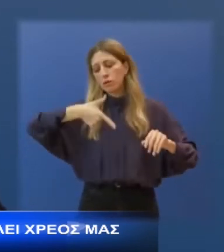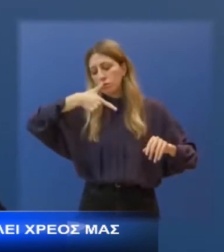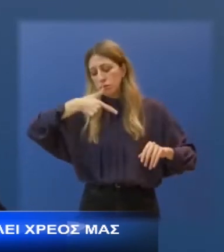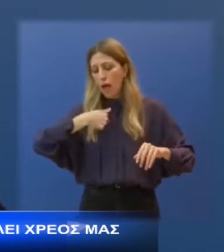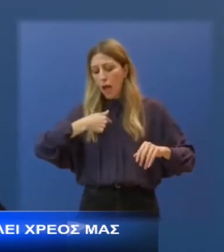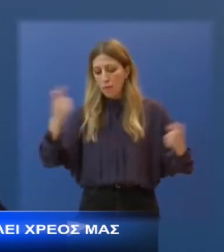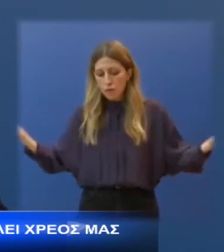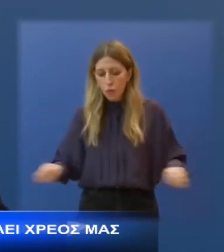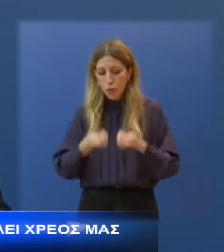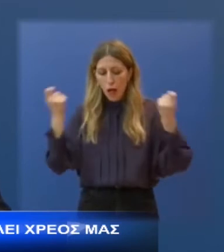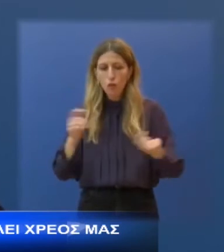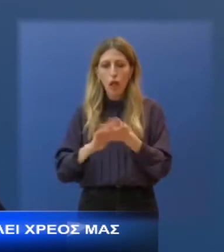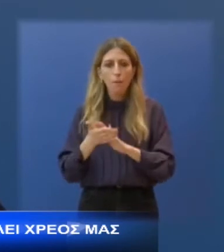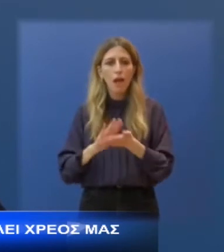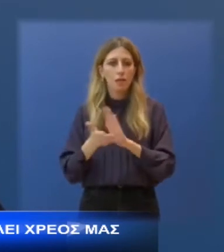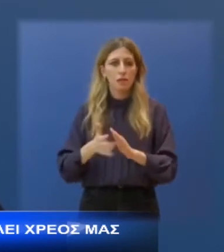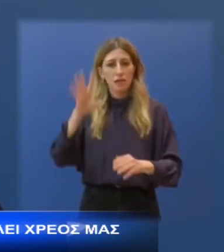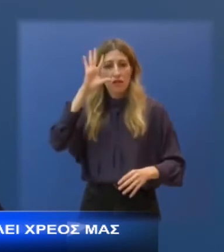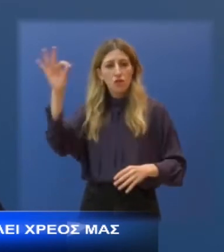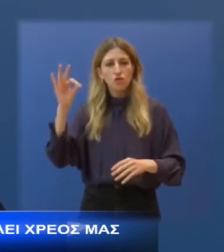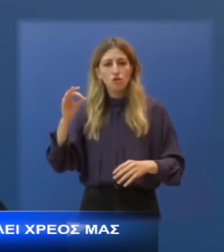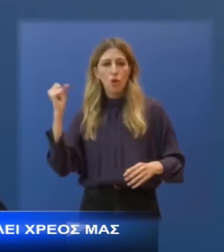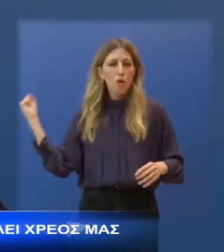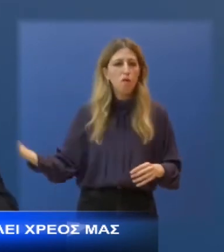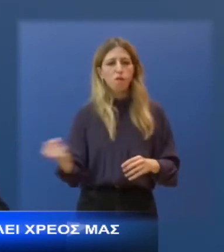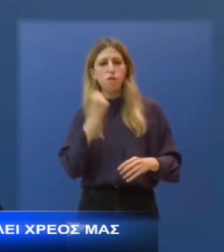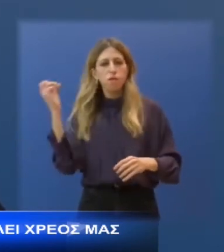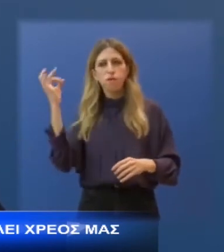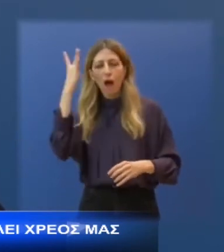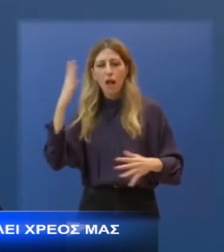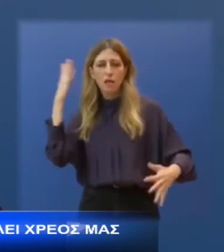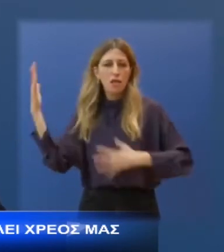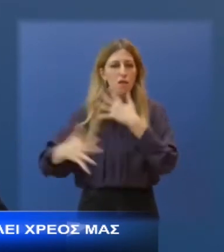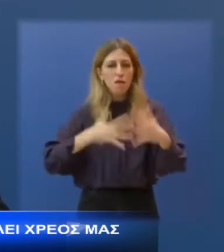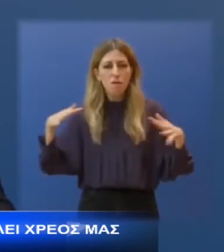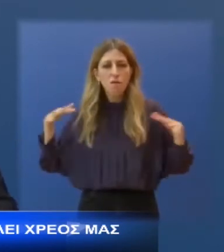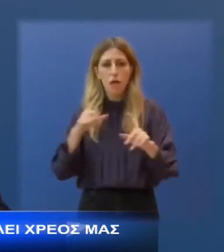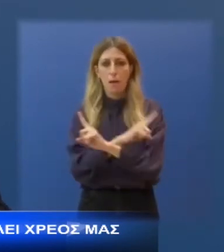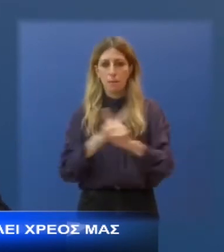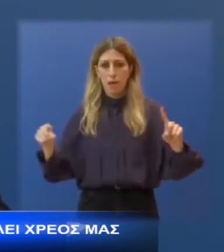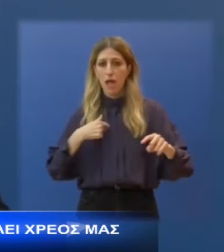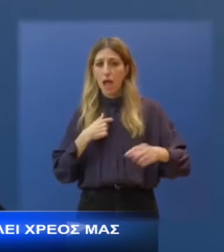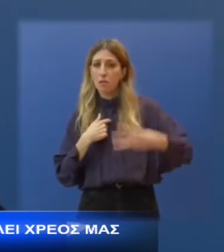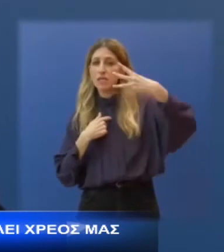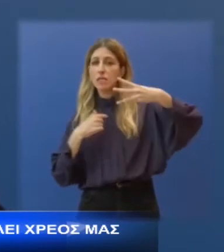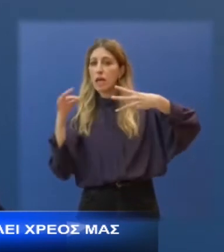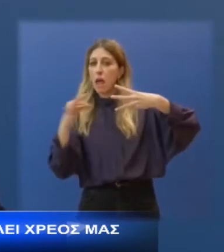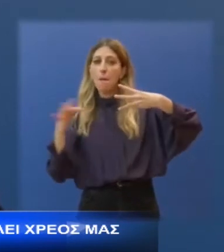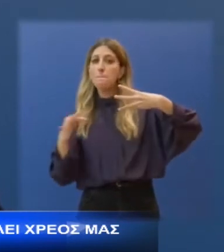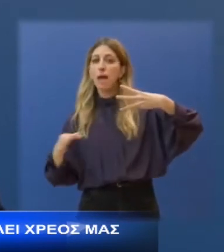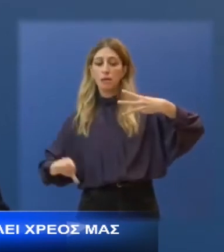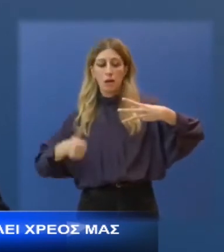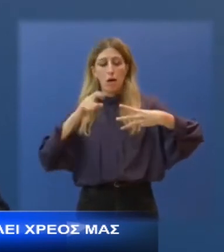μεγαλύτερο περιορισμό των φαινομένων βίας. Οι πρωτοβουλίες που θα αναλυφθούν θα κινούνται σε τρία επίπεδα. Στην ακόμα